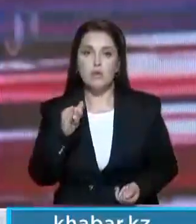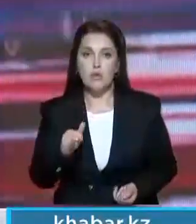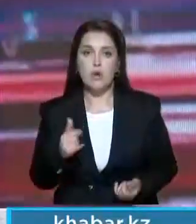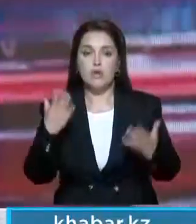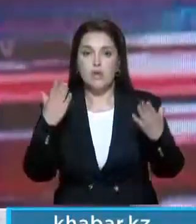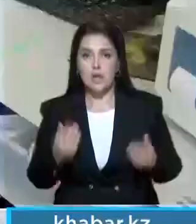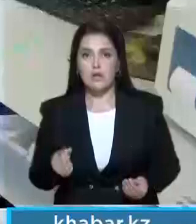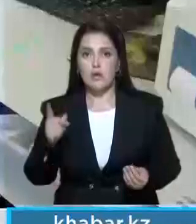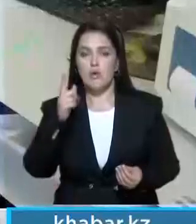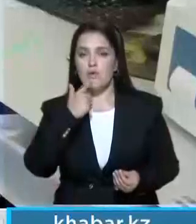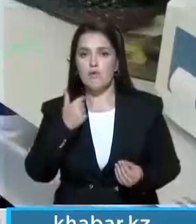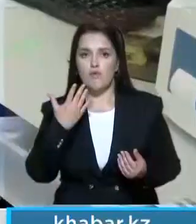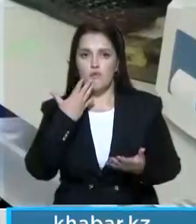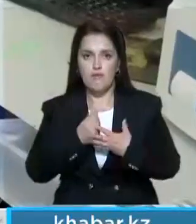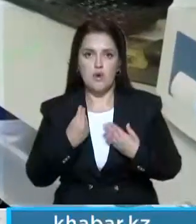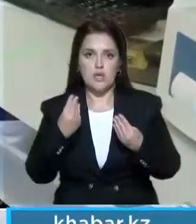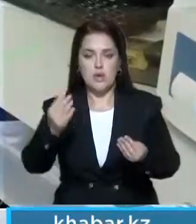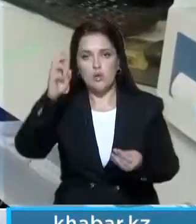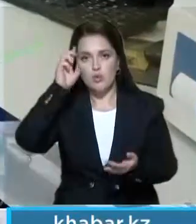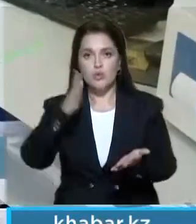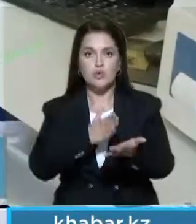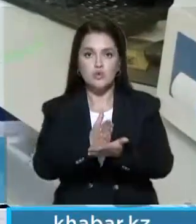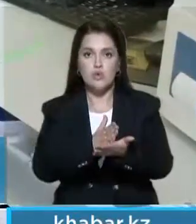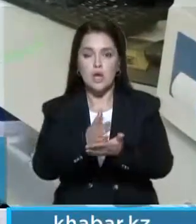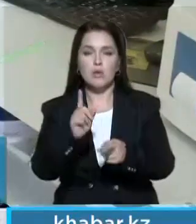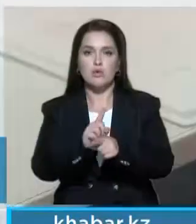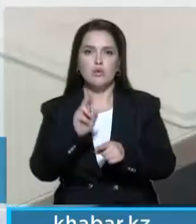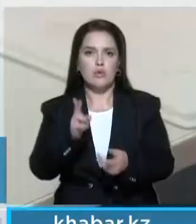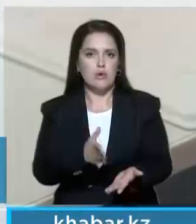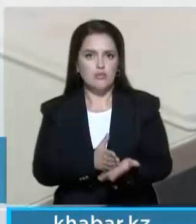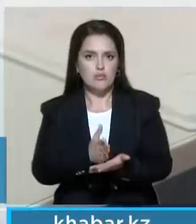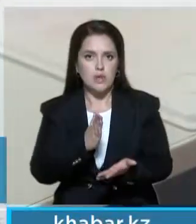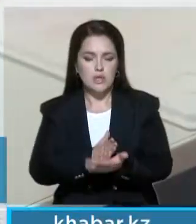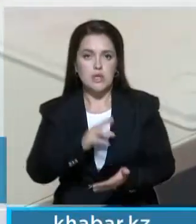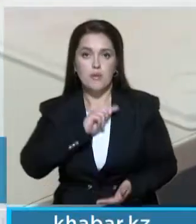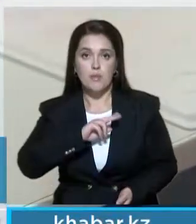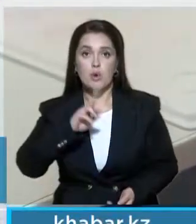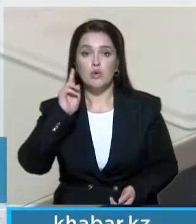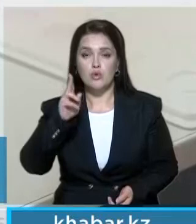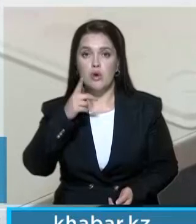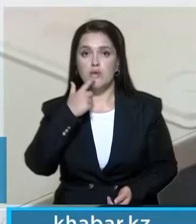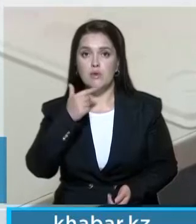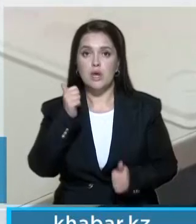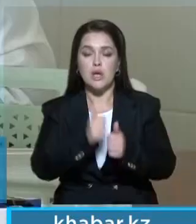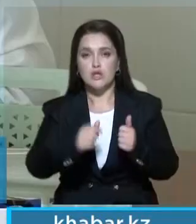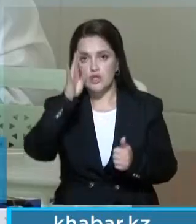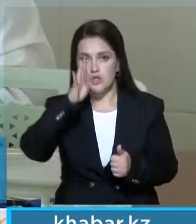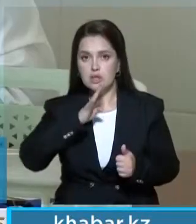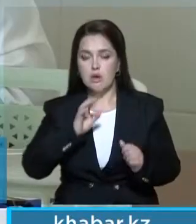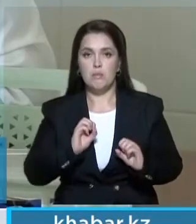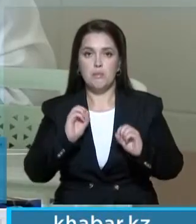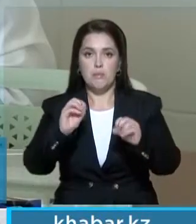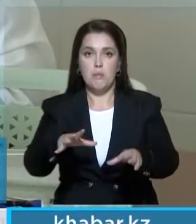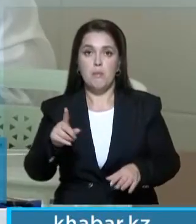Актау в этот день донорами выступили госслужащие. Есть среди них также доноры со стажем и те, кто сдает кровь каждые 4